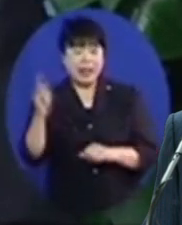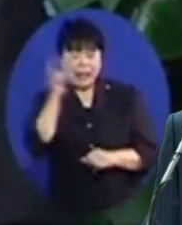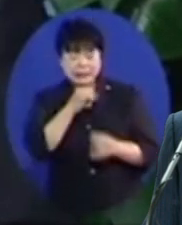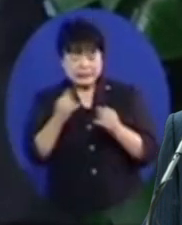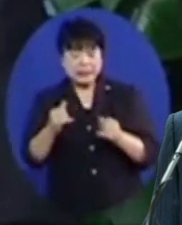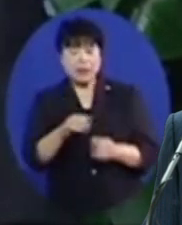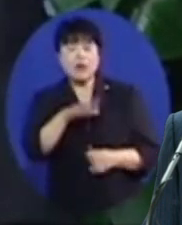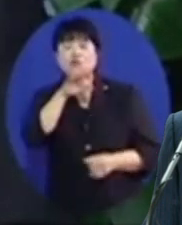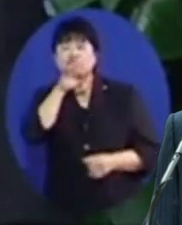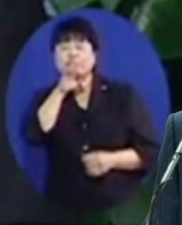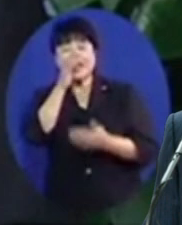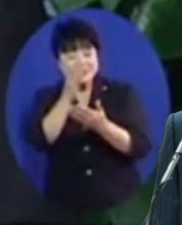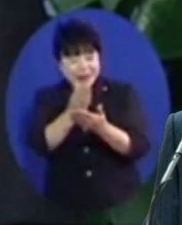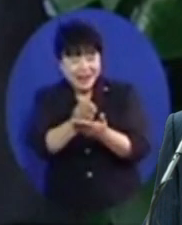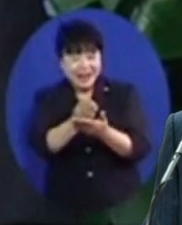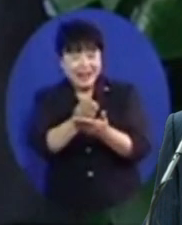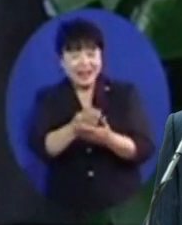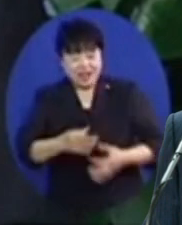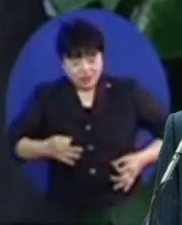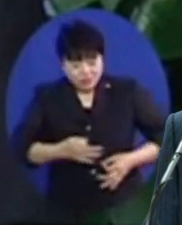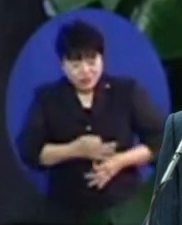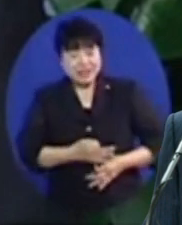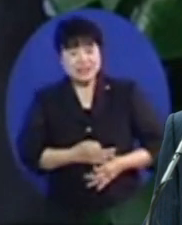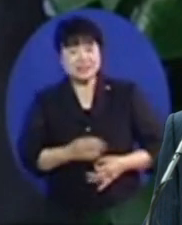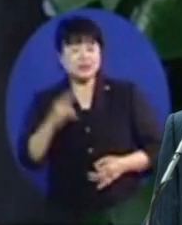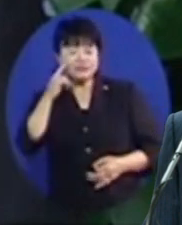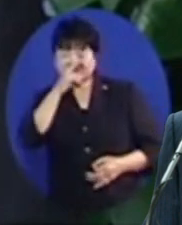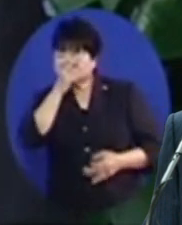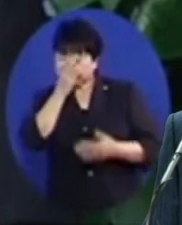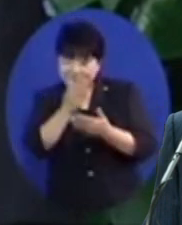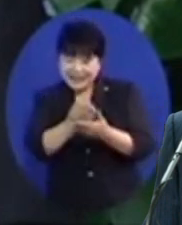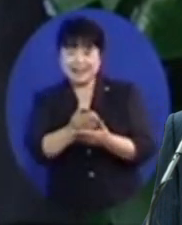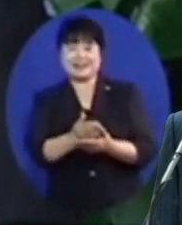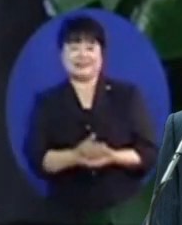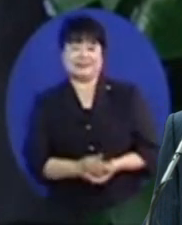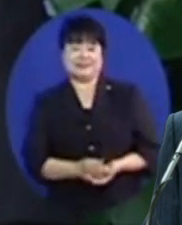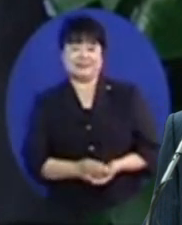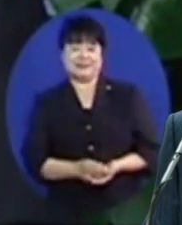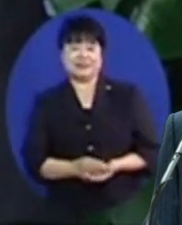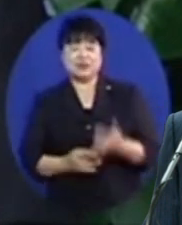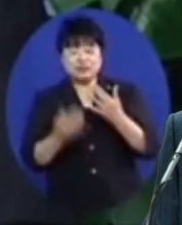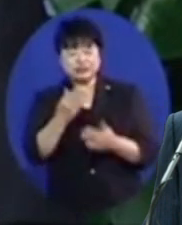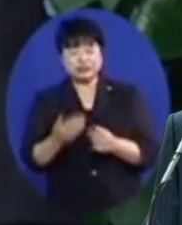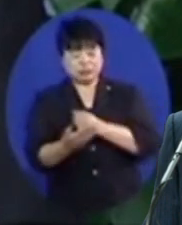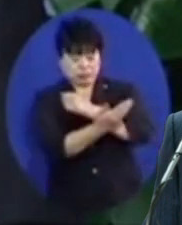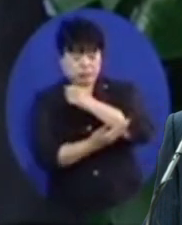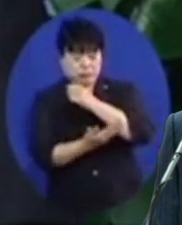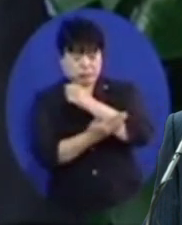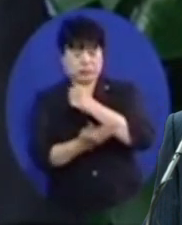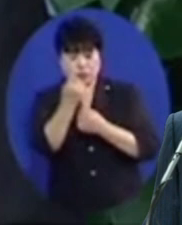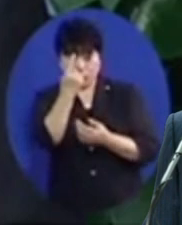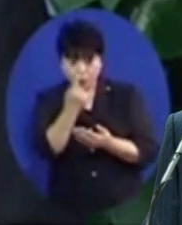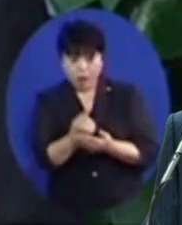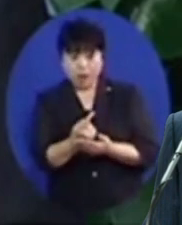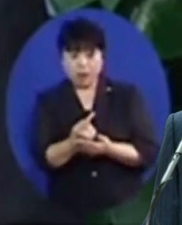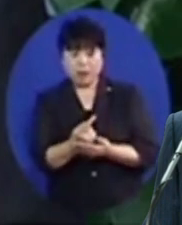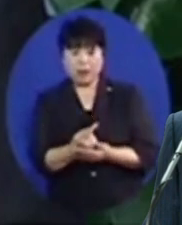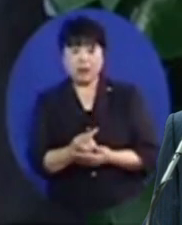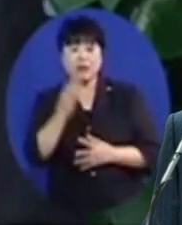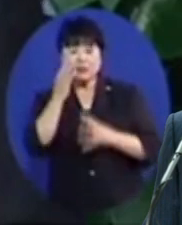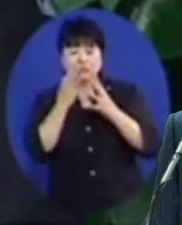인하여 불평하지 하지 말며 불의를 행하는 자를 투기하지 말지어다. 저희는 풀과 같이 속히 배임을 볼 것이며 풀은